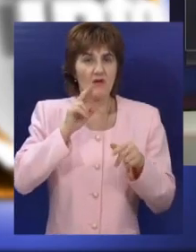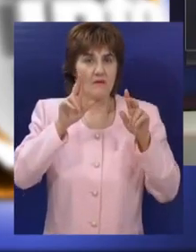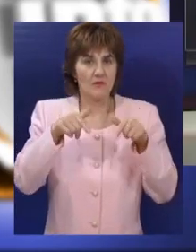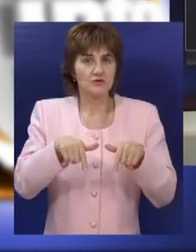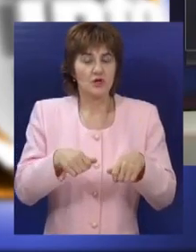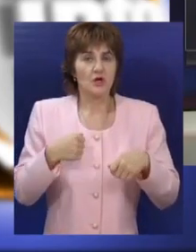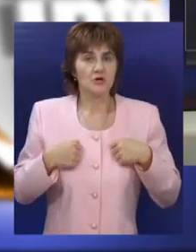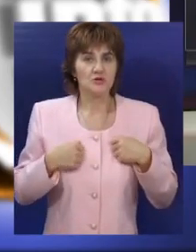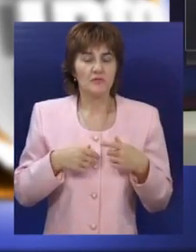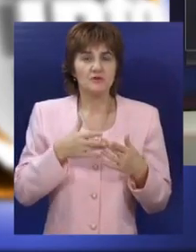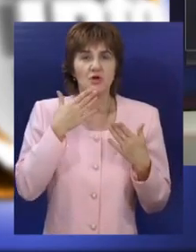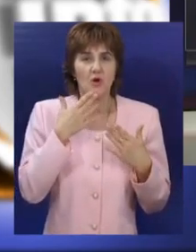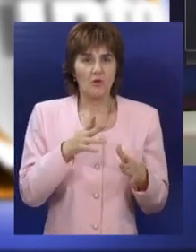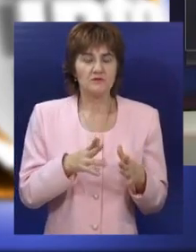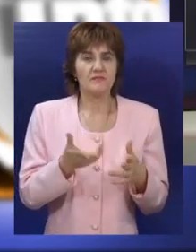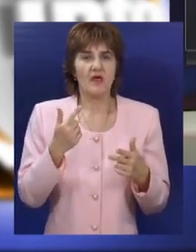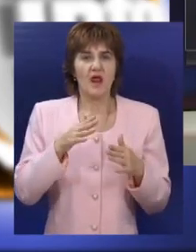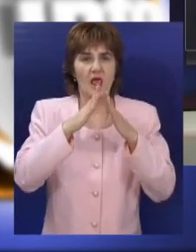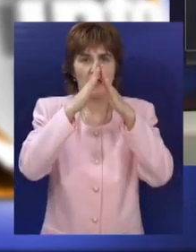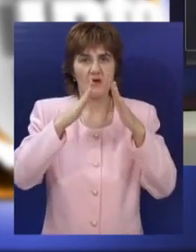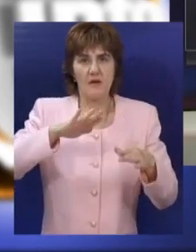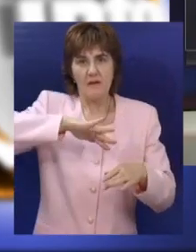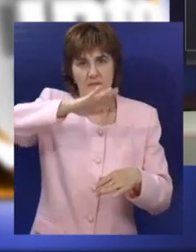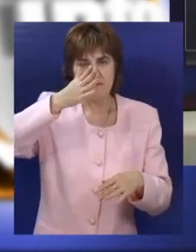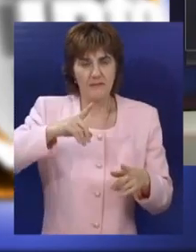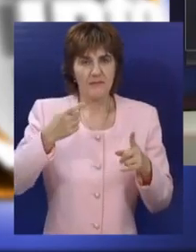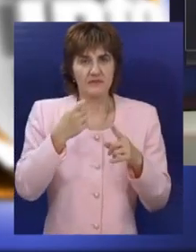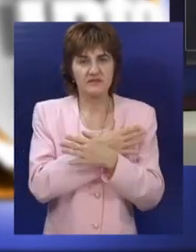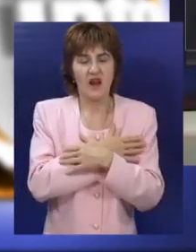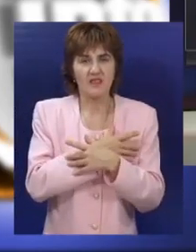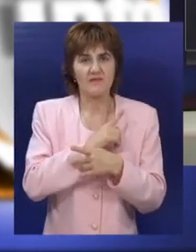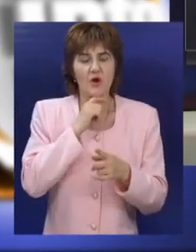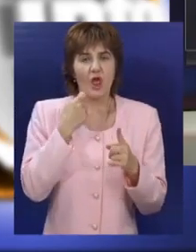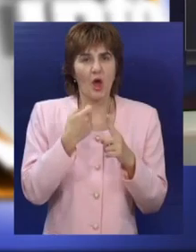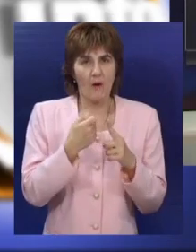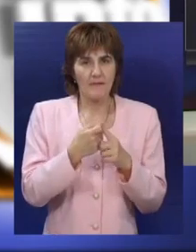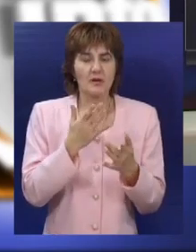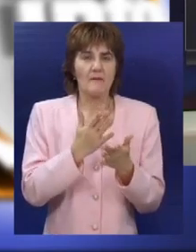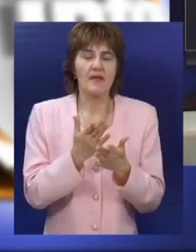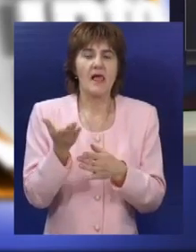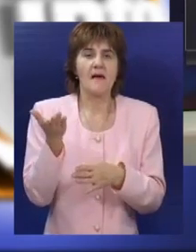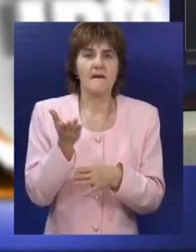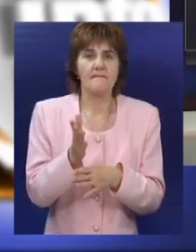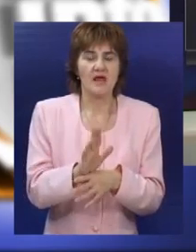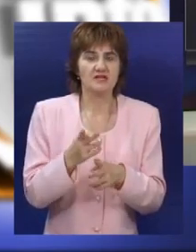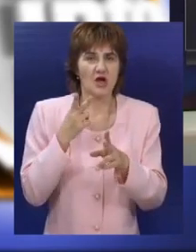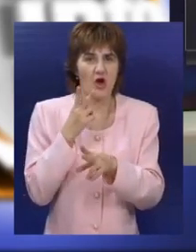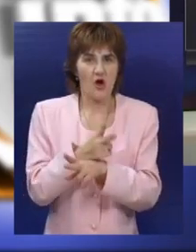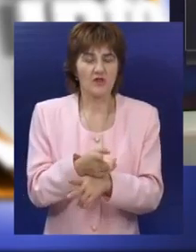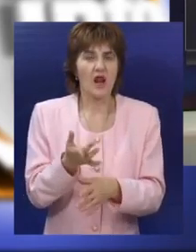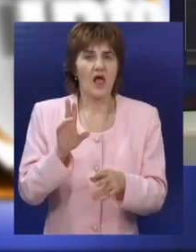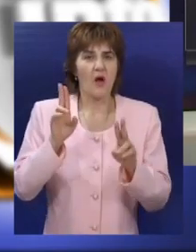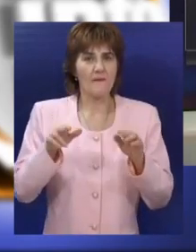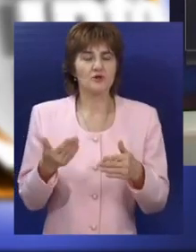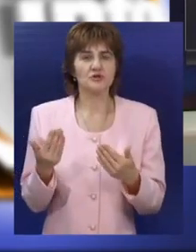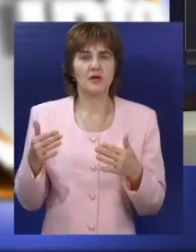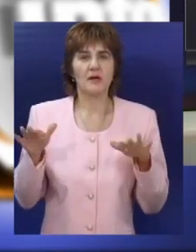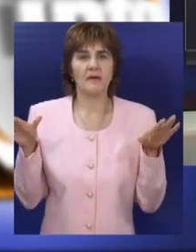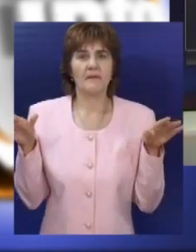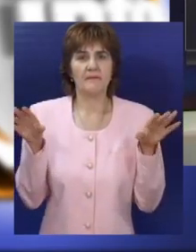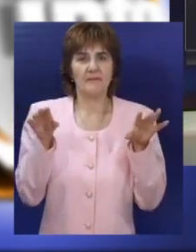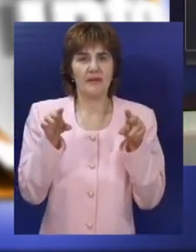za razvoj kongresnog turizma imaju još Zlatibor i Kopaonik. U hotelu Galerija održana je prezentacija projekta Kongresnog